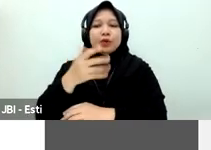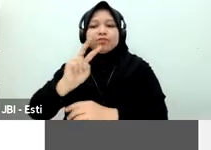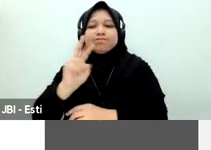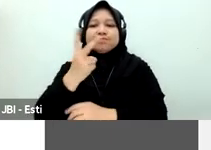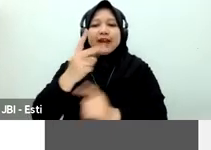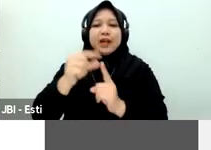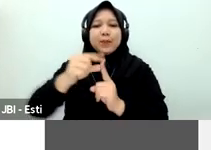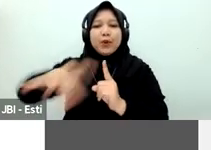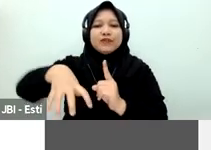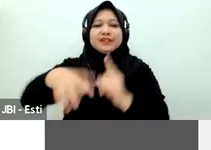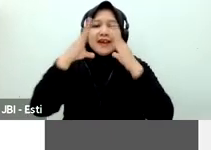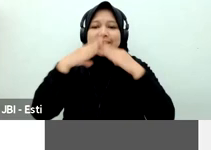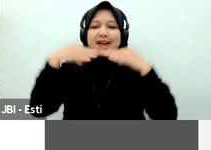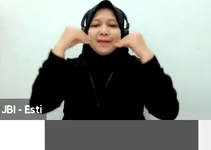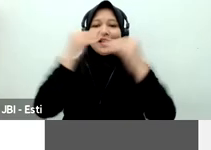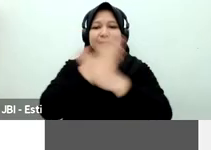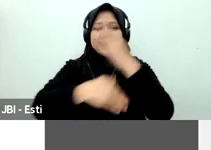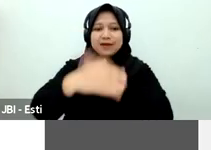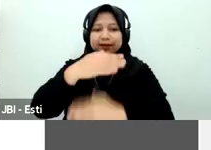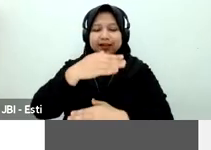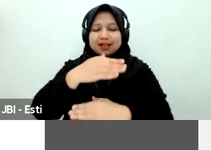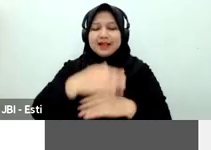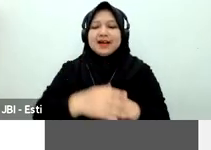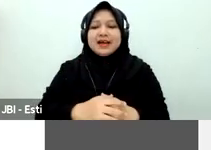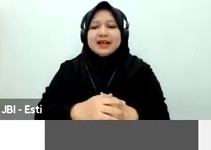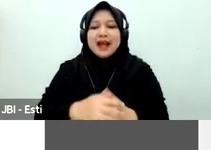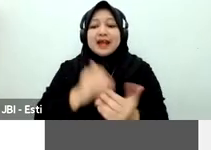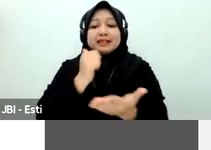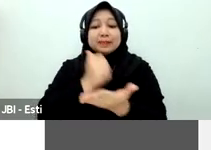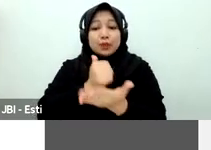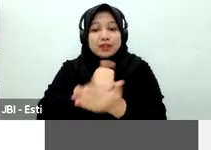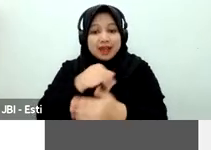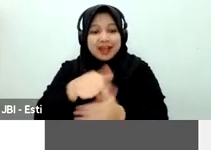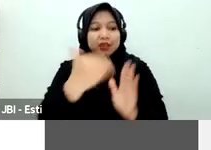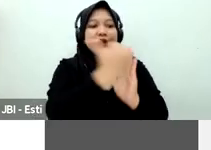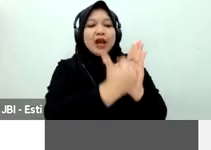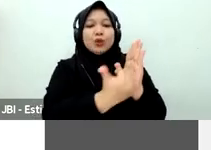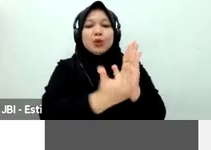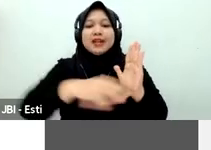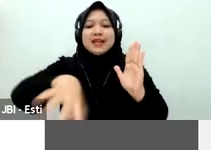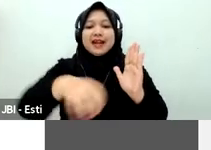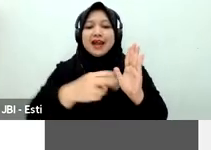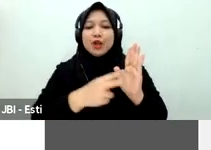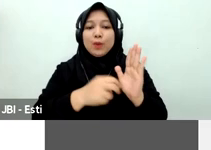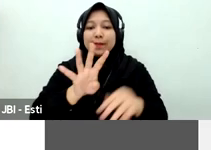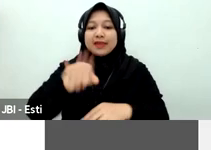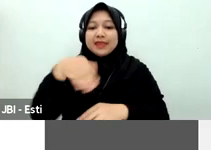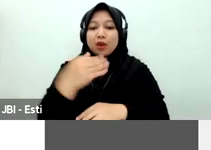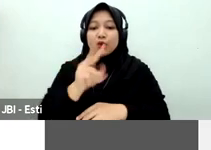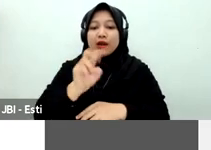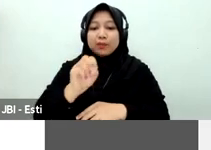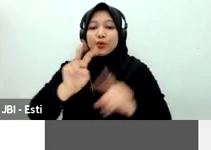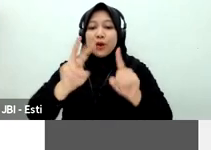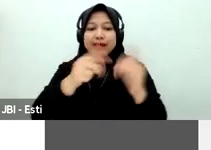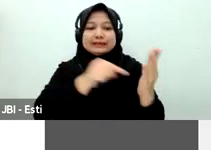ini sesungguhnya merupakan perintah dari perdata di organ nomor 4 tahun 2012